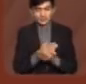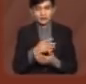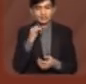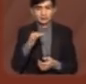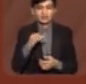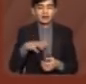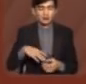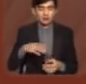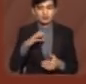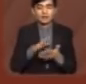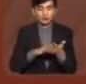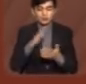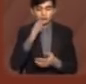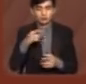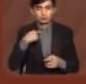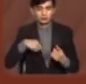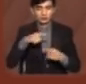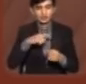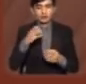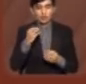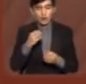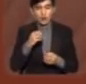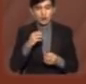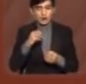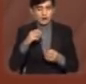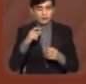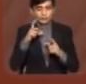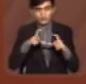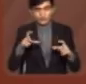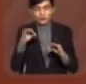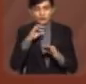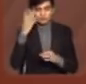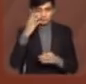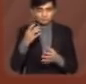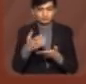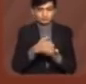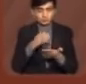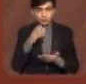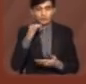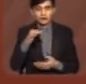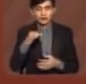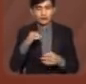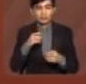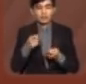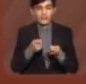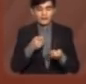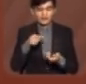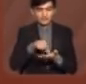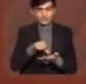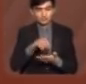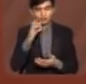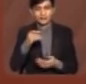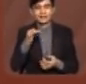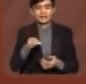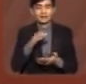будем собирать с предложение и затем установленном порядке законопроект будет носиться правительства и далее